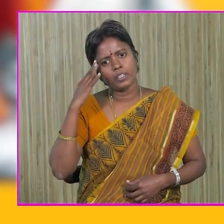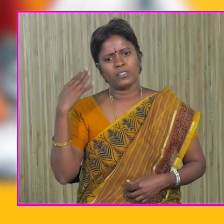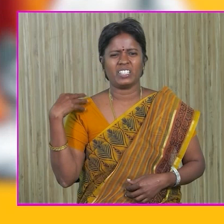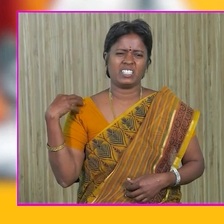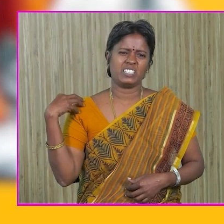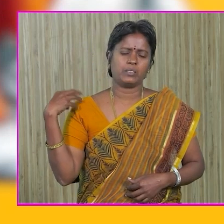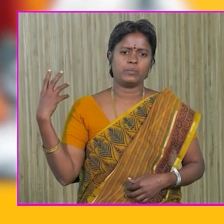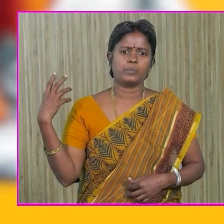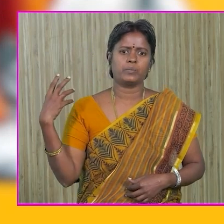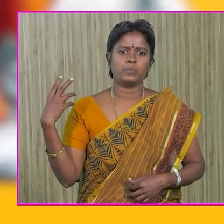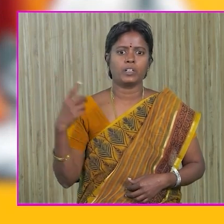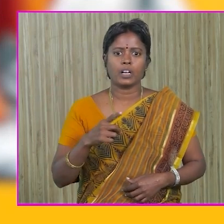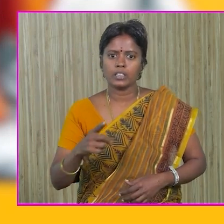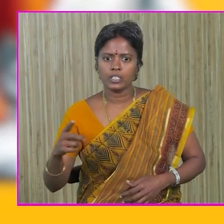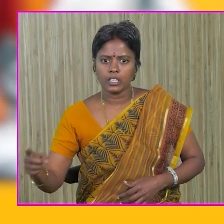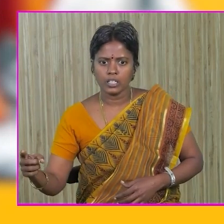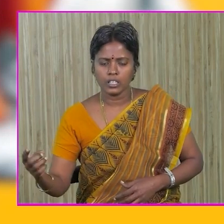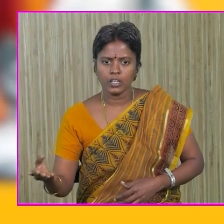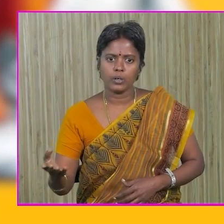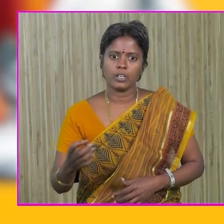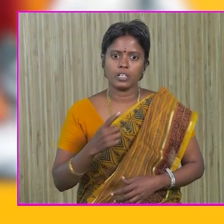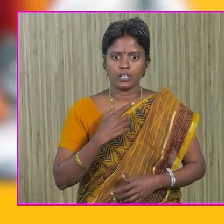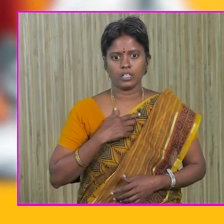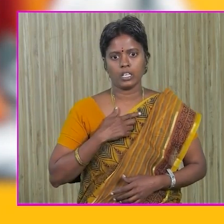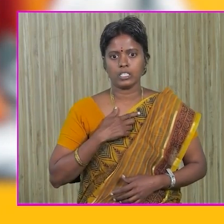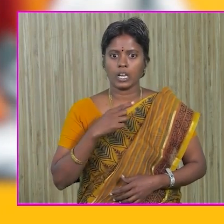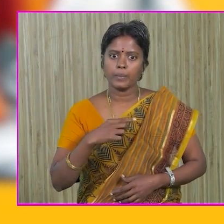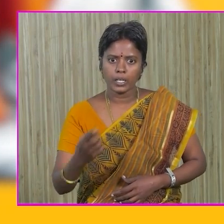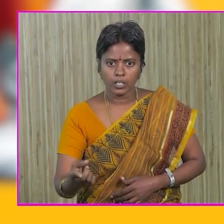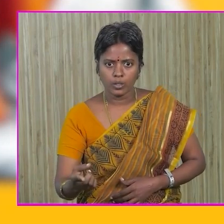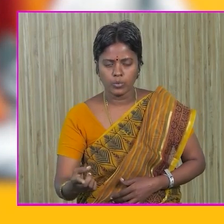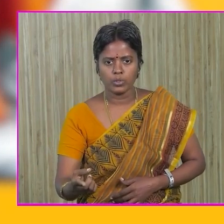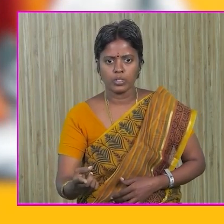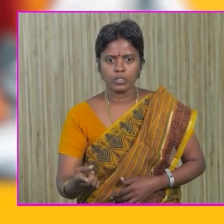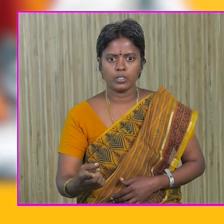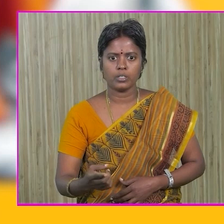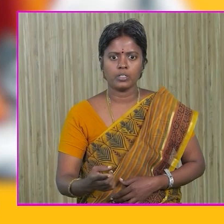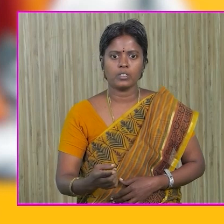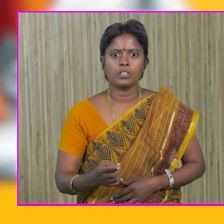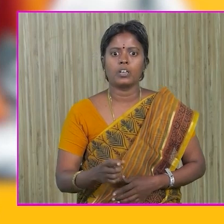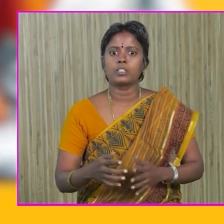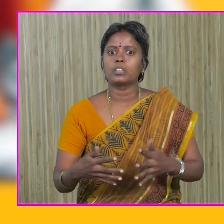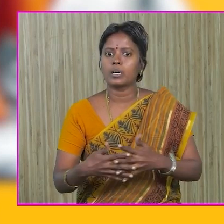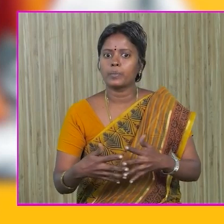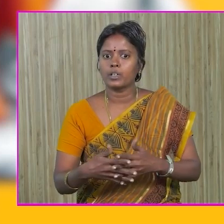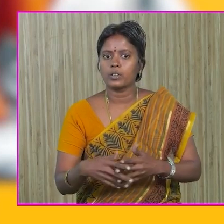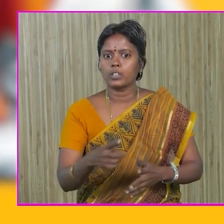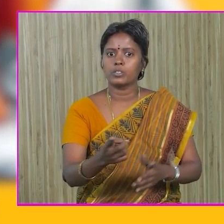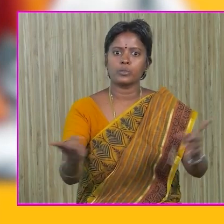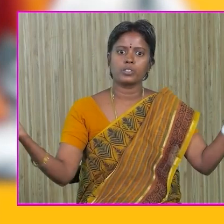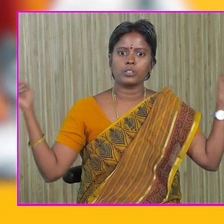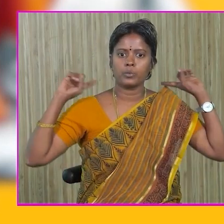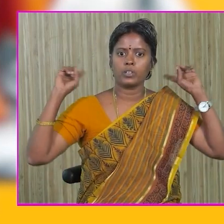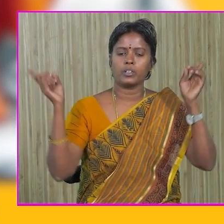அந்த தருணங்களால் உண்டாகும் சில நன்மைகளும் உண்டு. அது நம் நட்பானவர்கள் சுற்றி